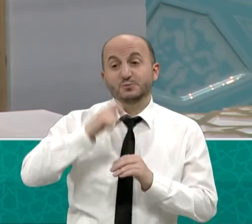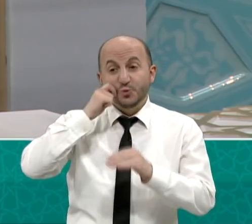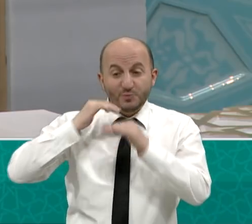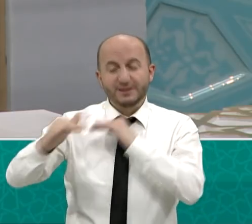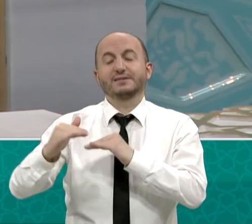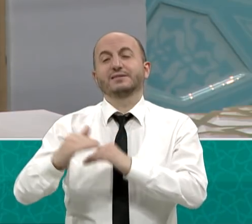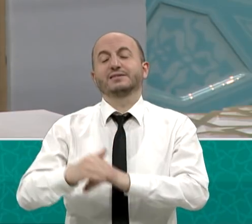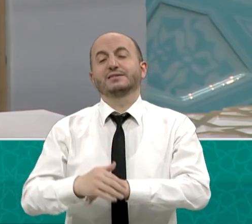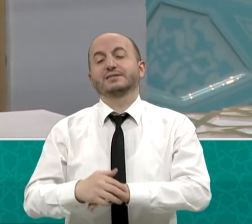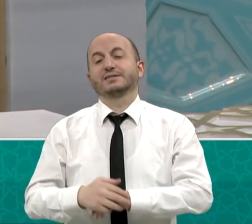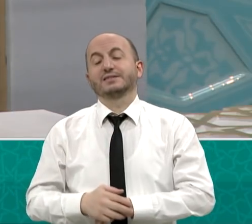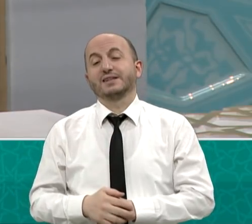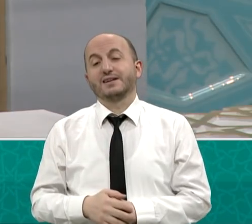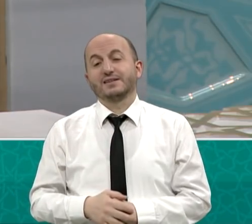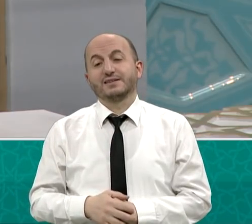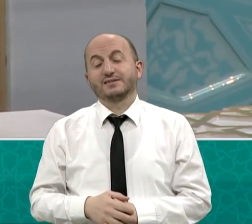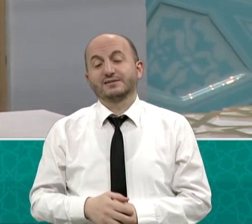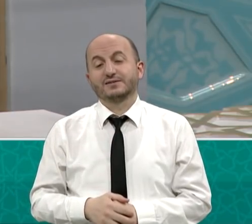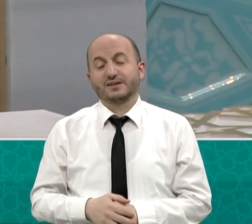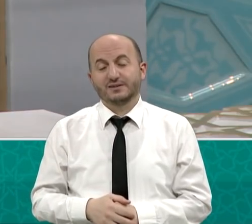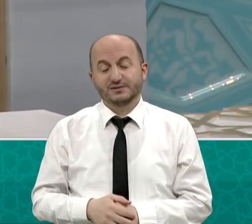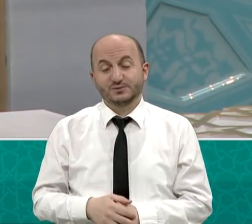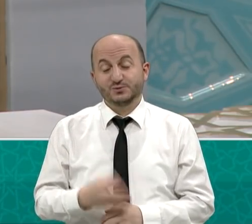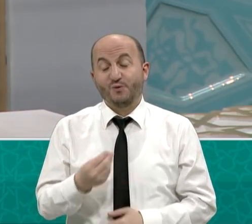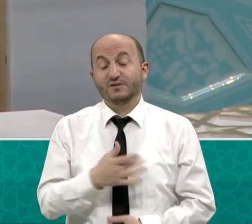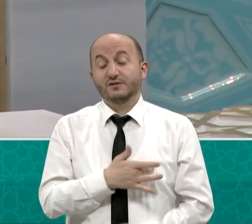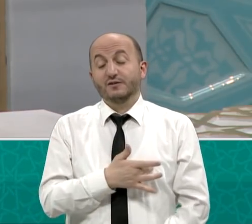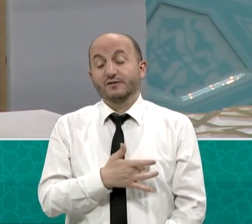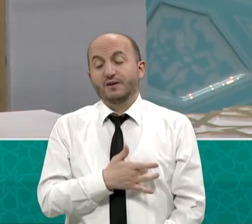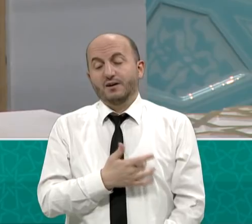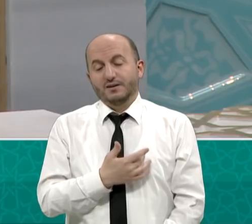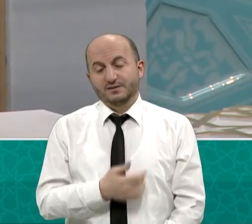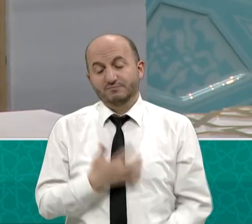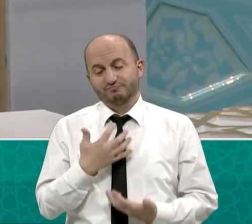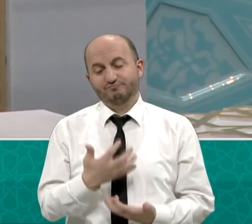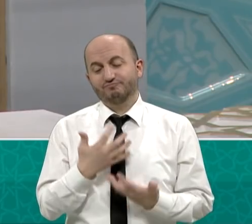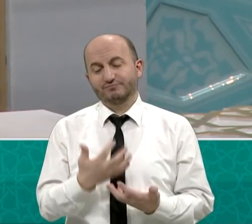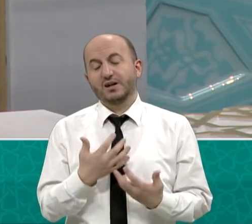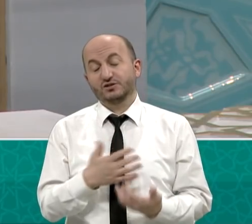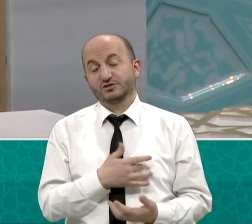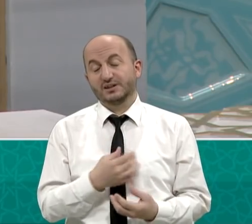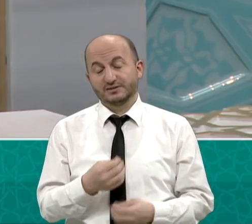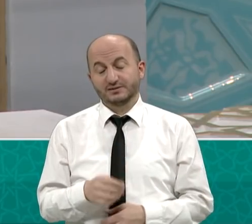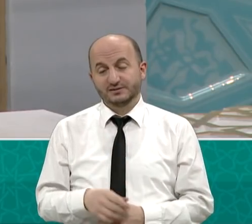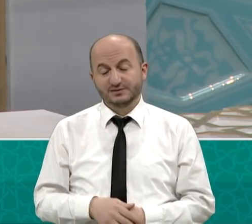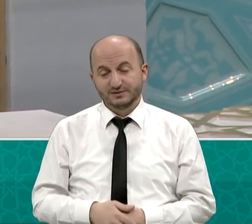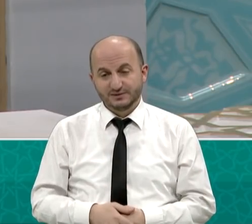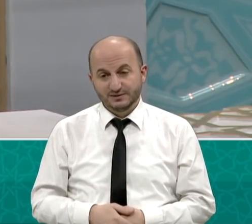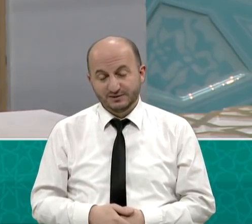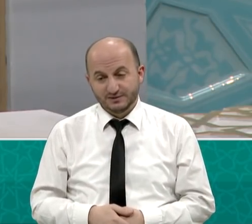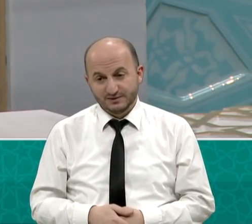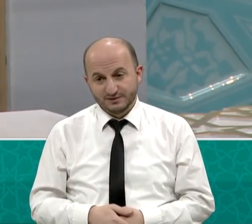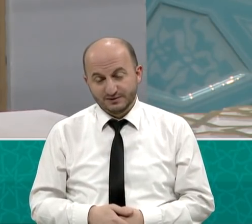الرَّح۪يمِ Aynı zamanda onlara rauftur, çok şefkat gösteren, rahim, çok acıyandır. Onun için